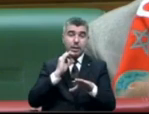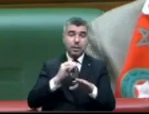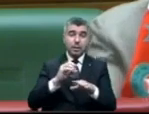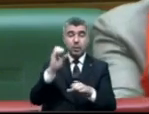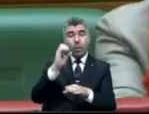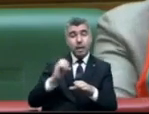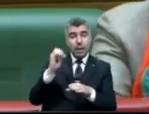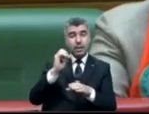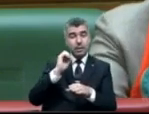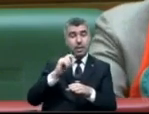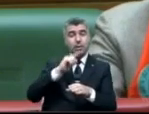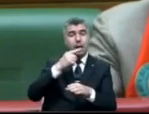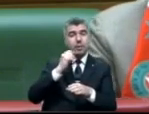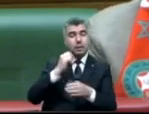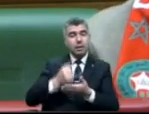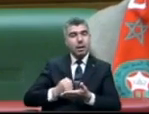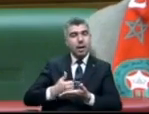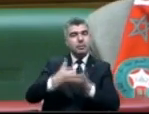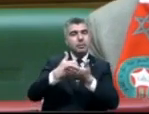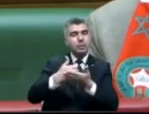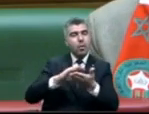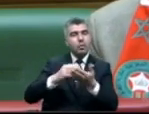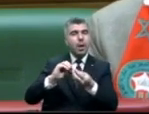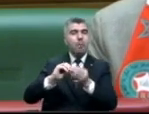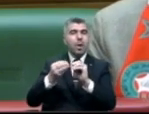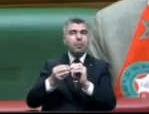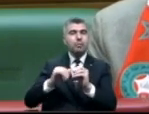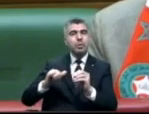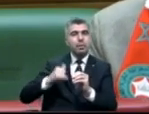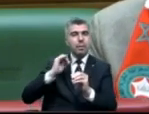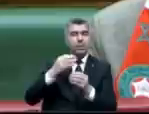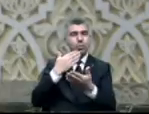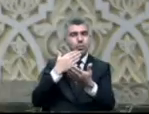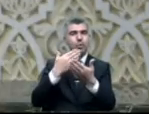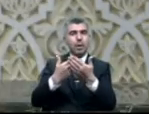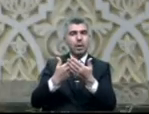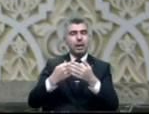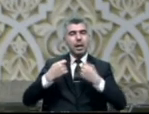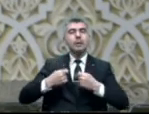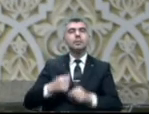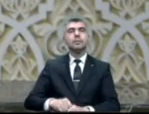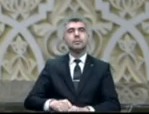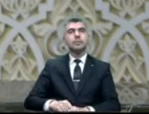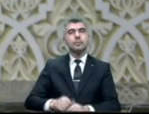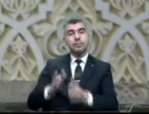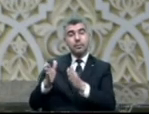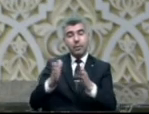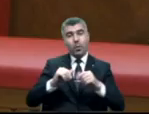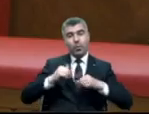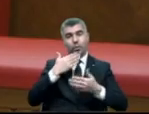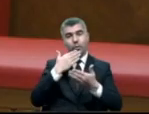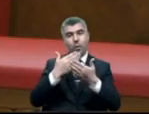درعه تفيلات. شكرا السيد الرئيس. تدي يديك معنا ونحلوا هذه الاشكاليات ديال الشباب. شكرا السيد الرئيس المحترم، شكرا